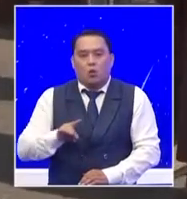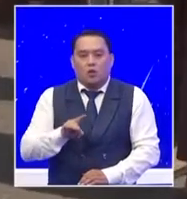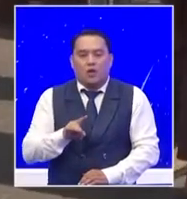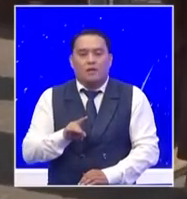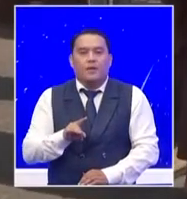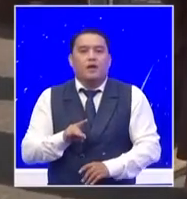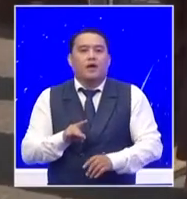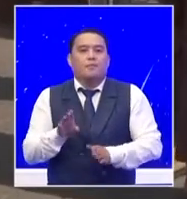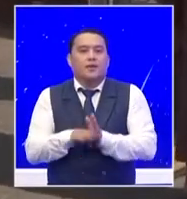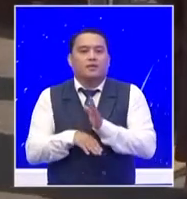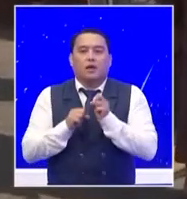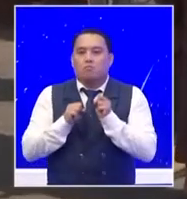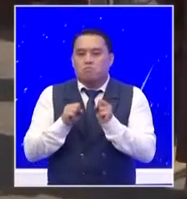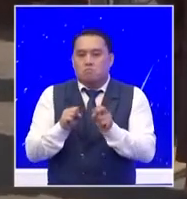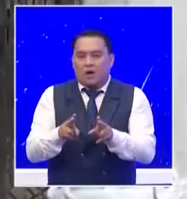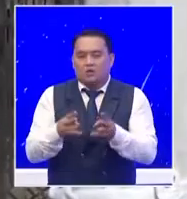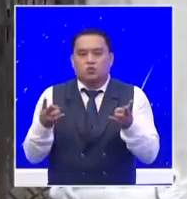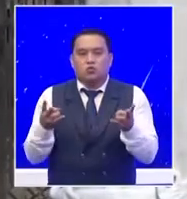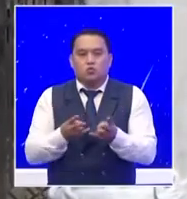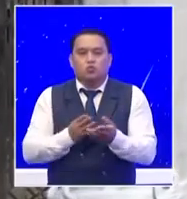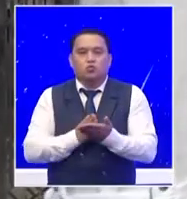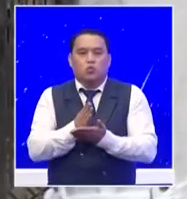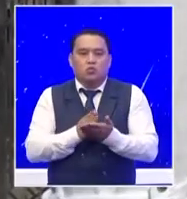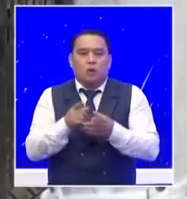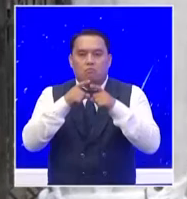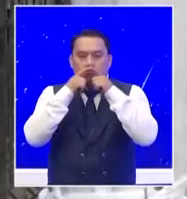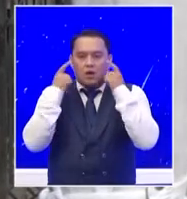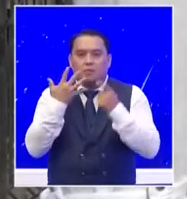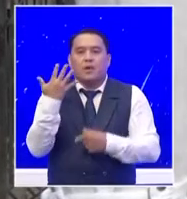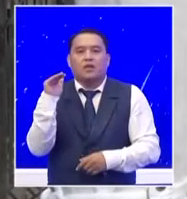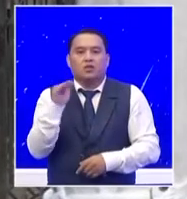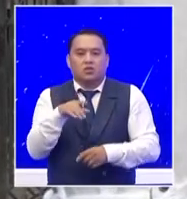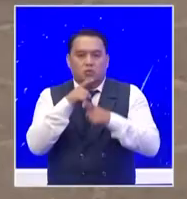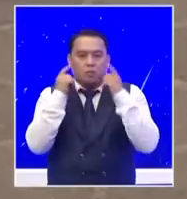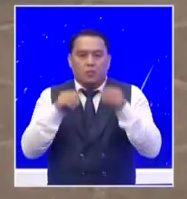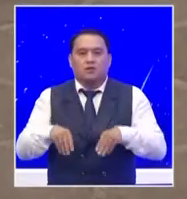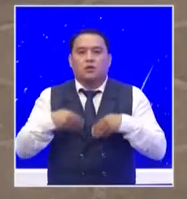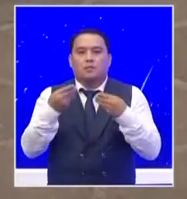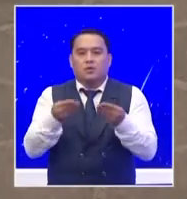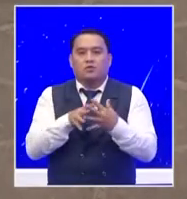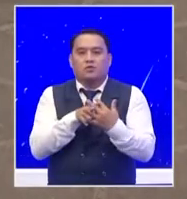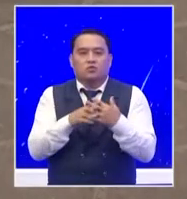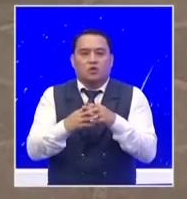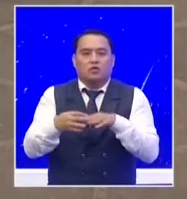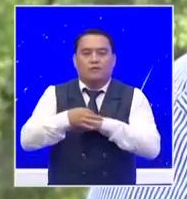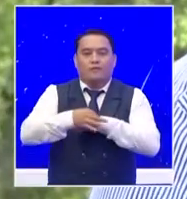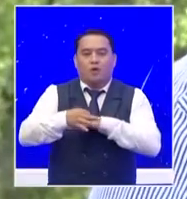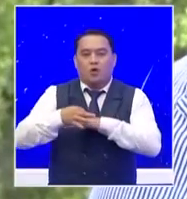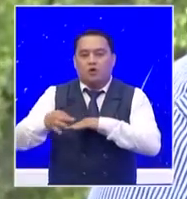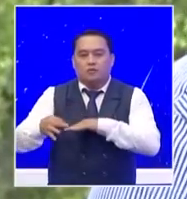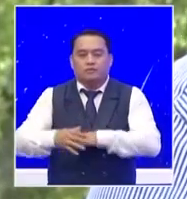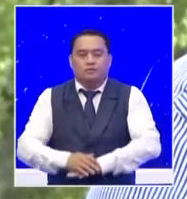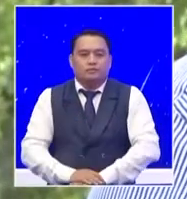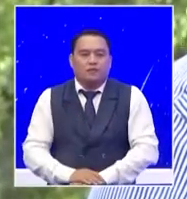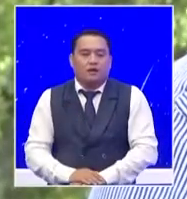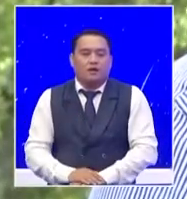все. Безопасности медперсонала должны послужить медицинские маски. 5000 единиц для работников сельских амбулаторий. Уже